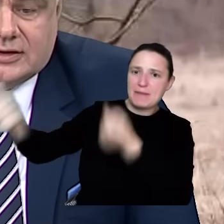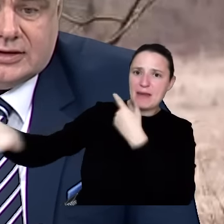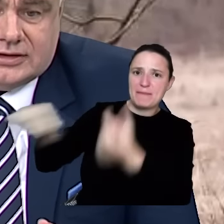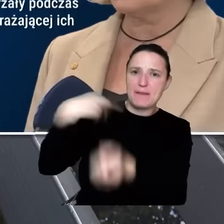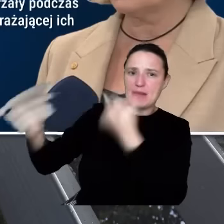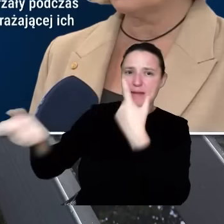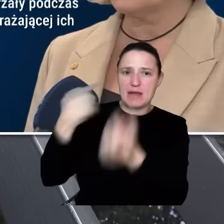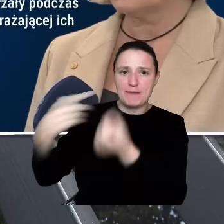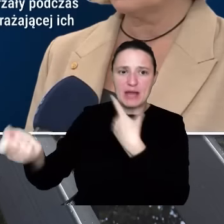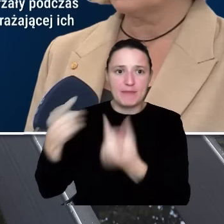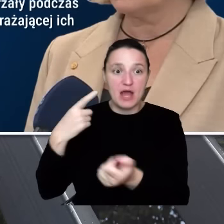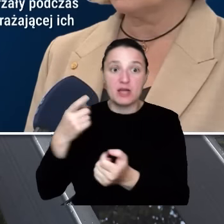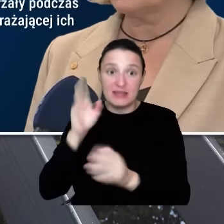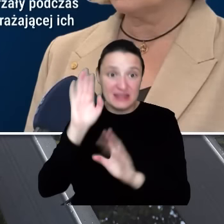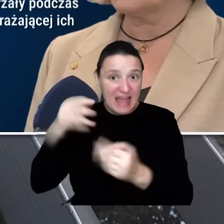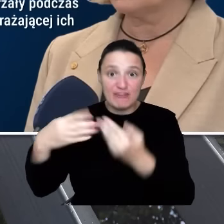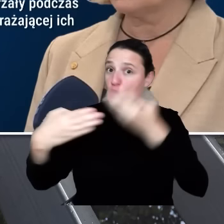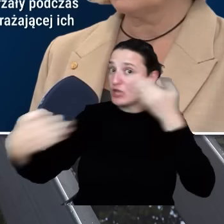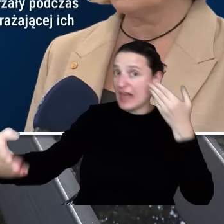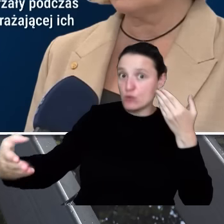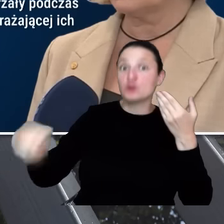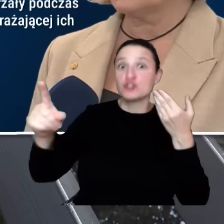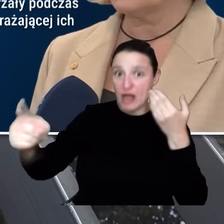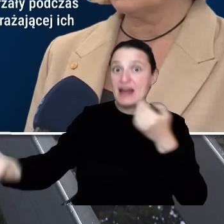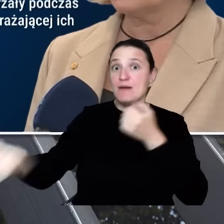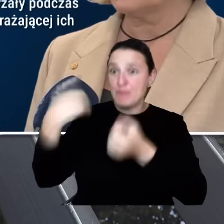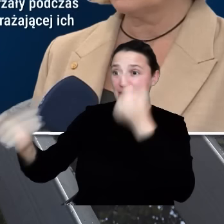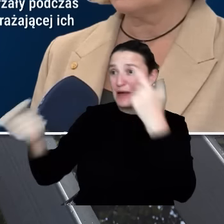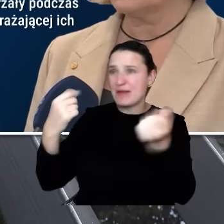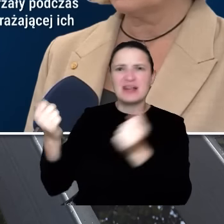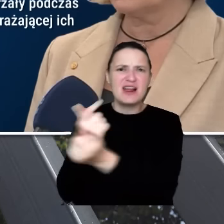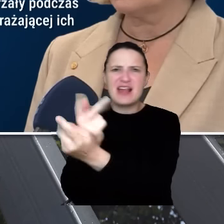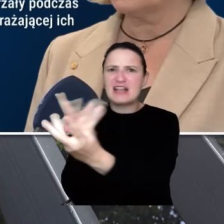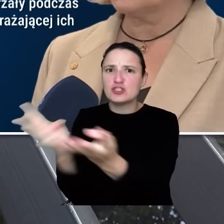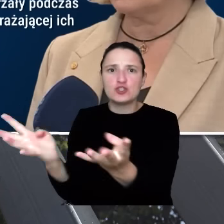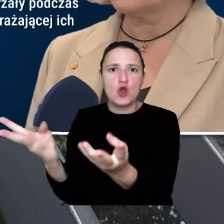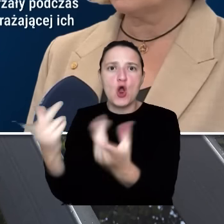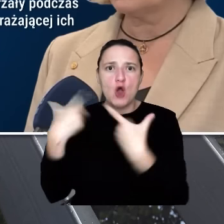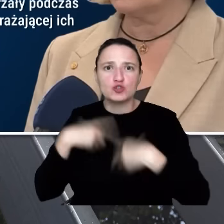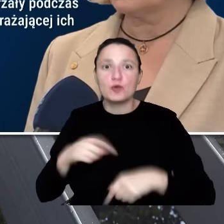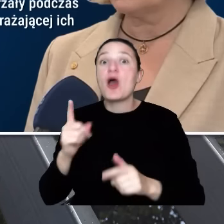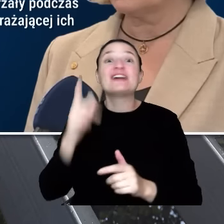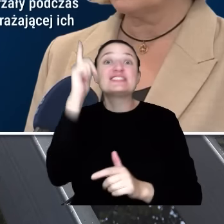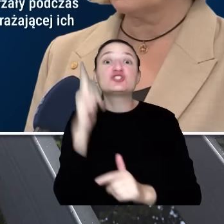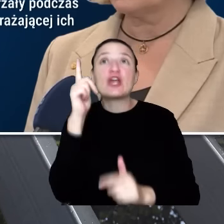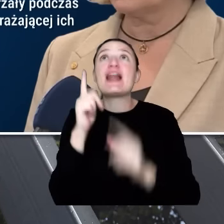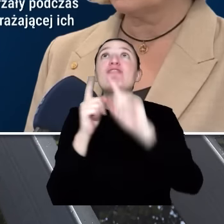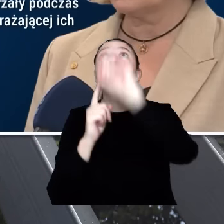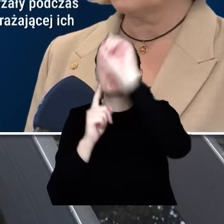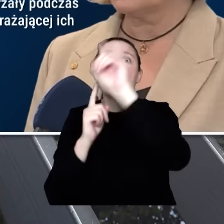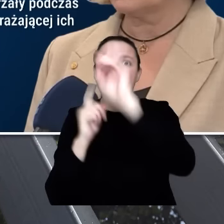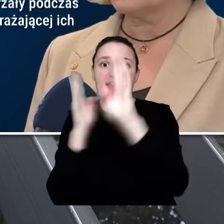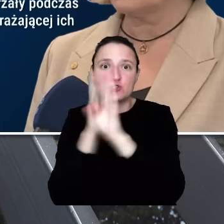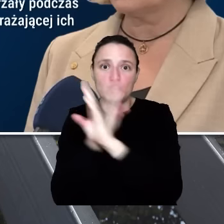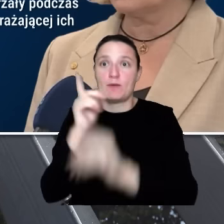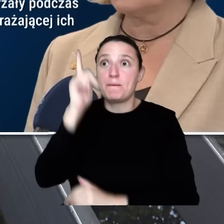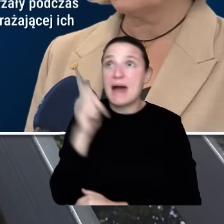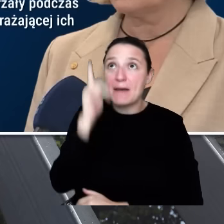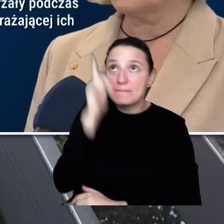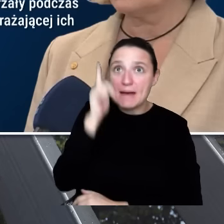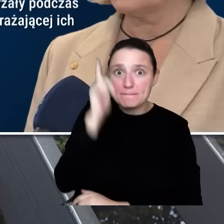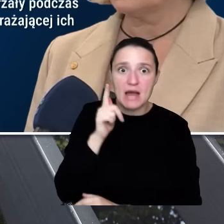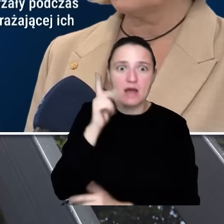Odległości. Przez kilkadziesiąt osób i który strzela w powietrze, strzela pod takim kątem, że